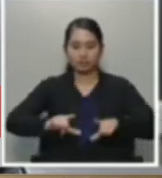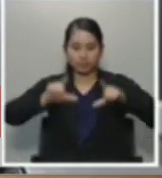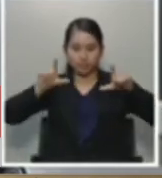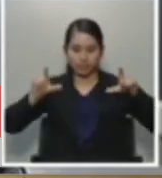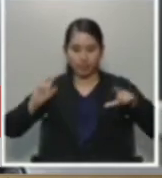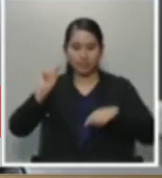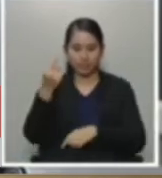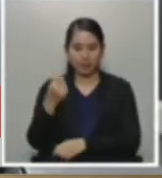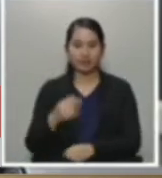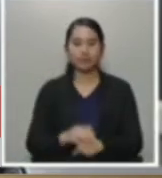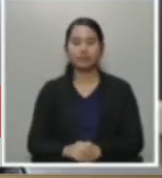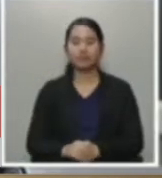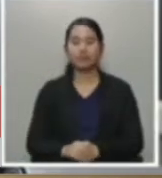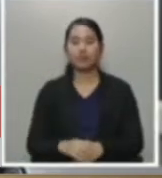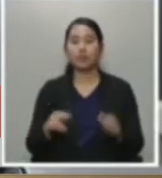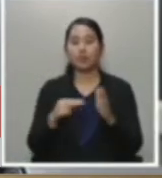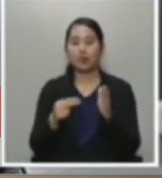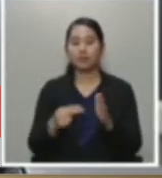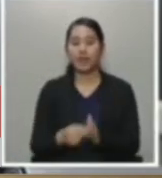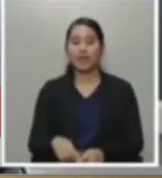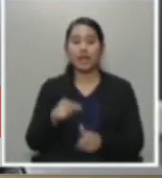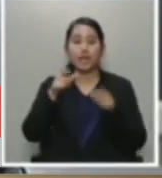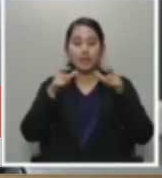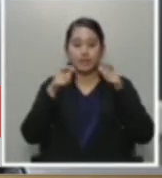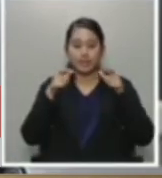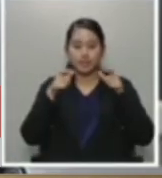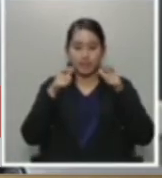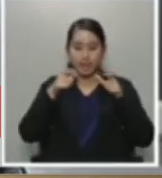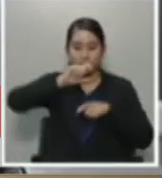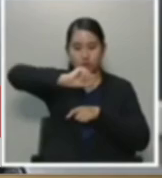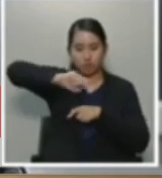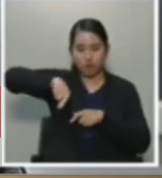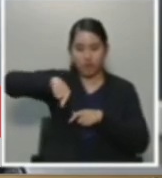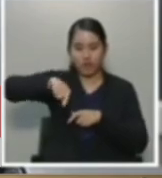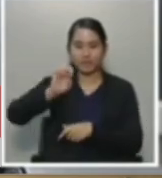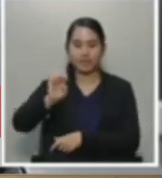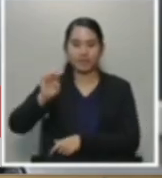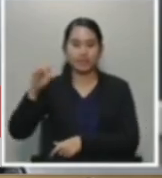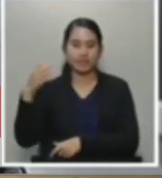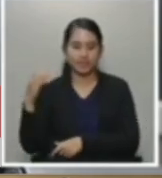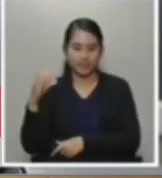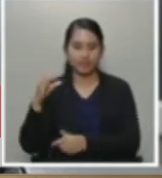ะครับซึ่งใหญ่เป็น10เท่าของ EEC นะครับ